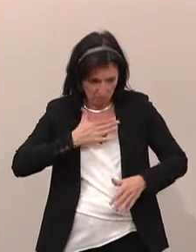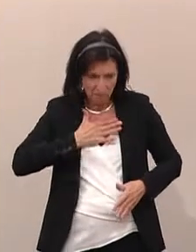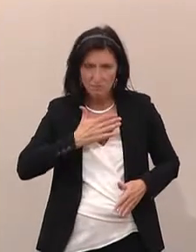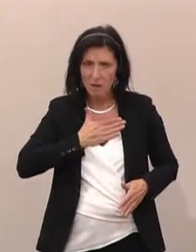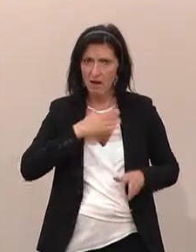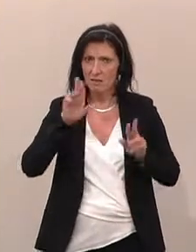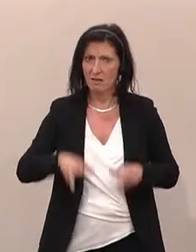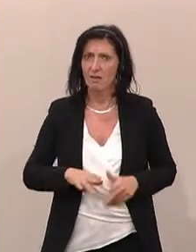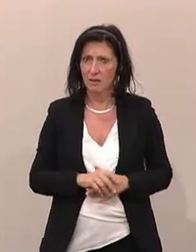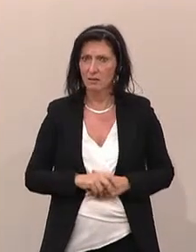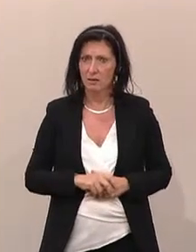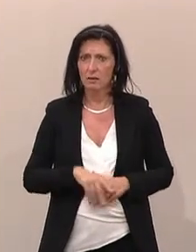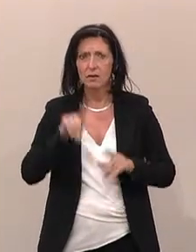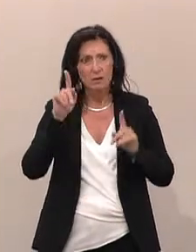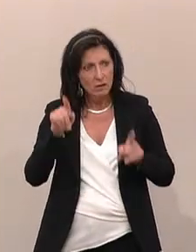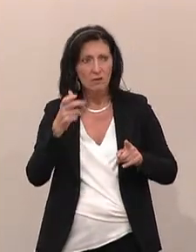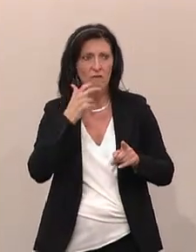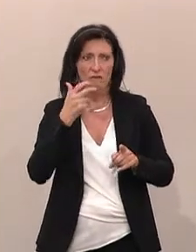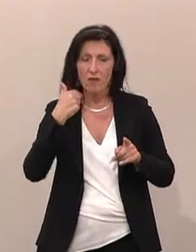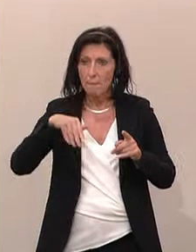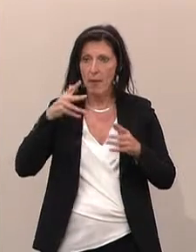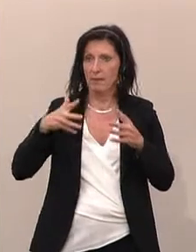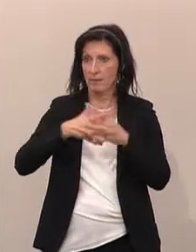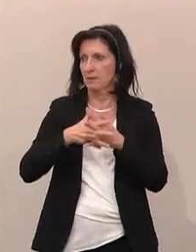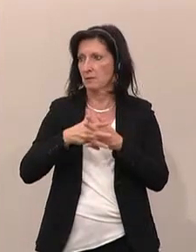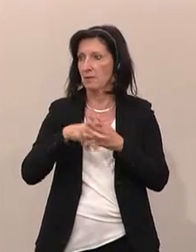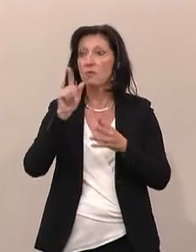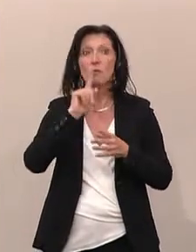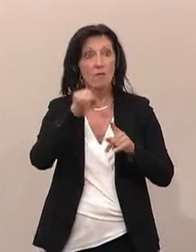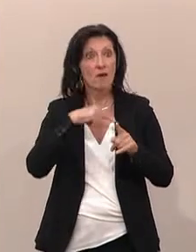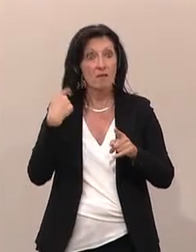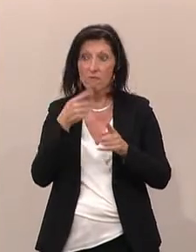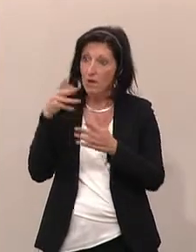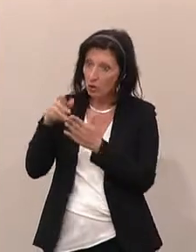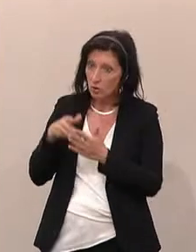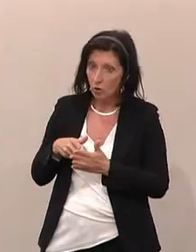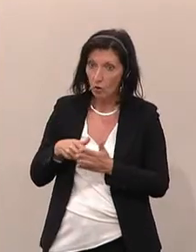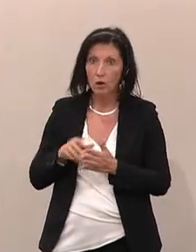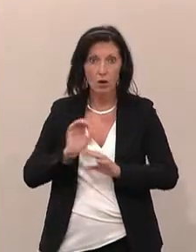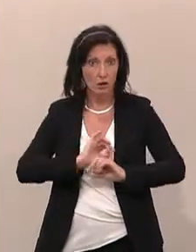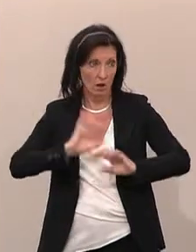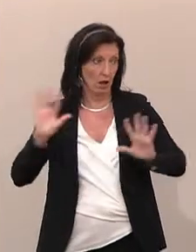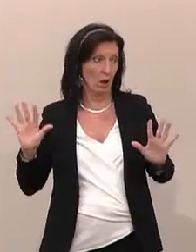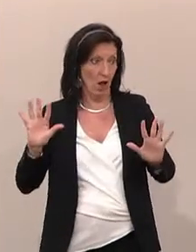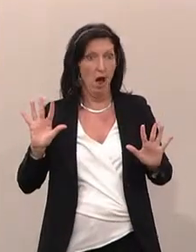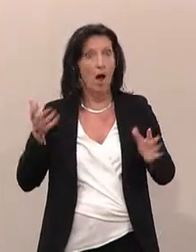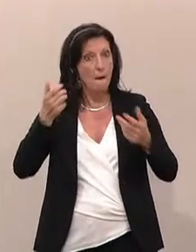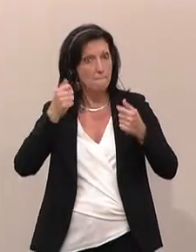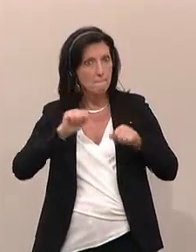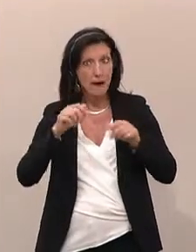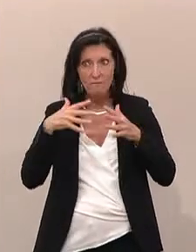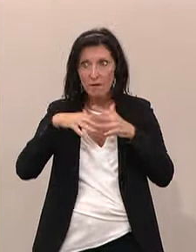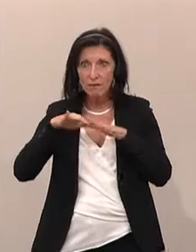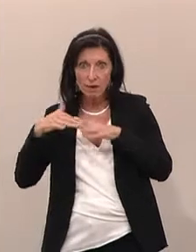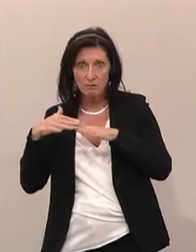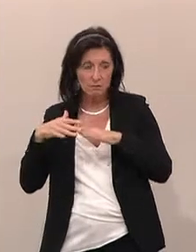wir die stärken, dass wir Transparenz schaffen. Weil nur dieser Beteiligungskontrollbericht zum Beispiel zeigt genau diese Verflechtungen der Banken auf. Alles andere kannst du